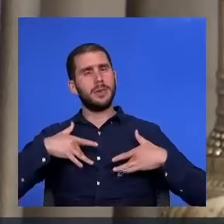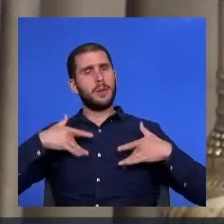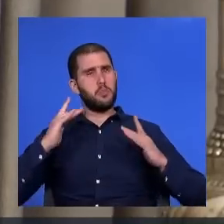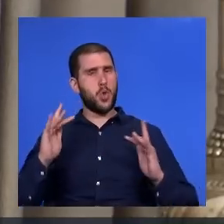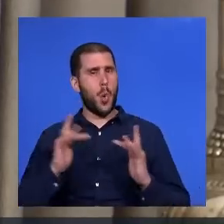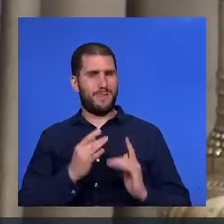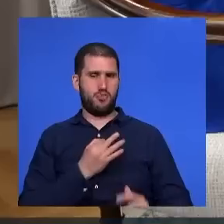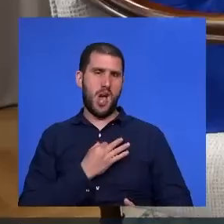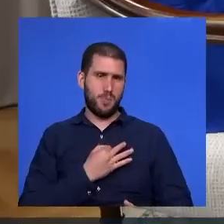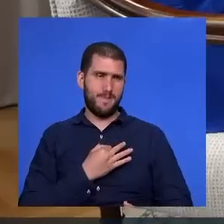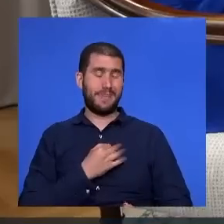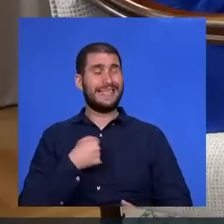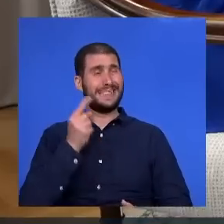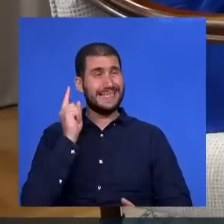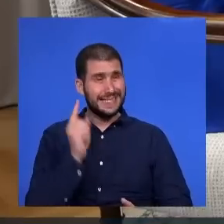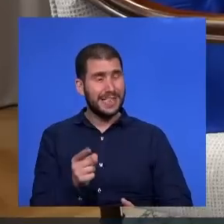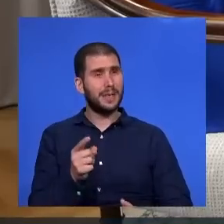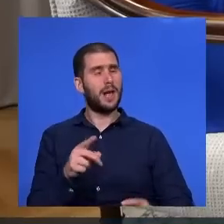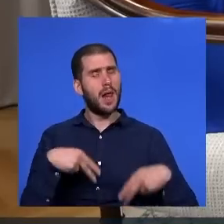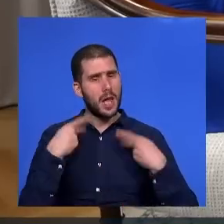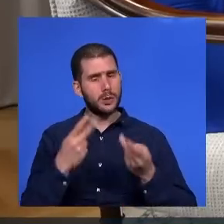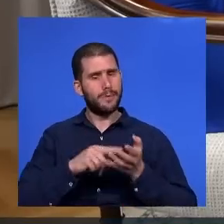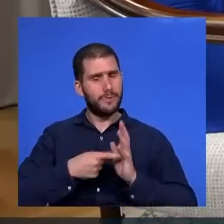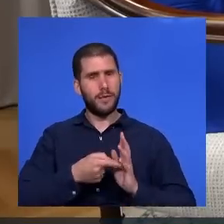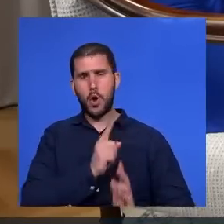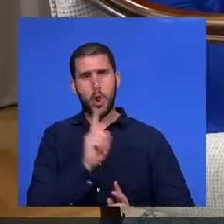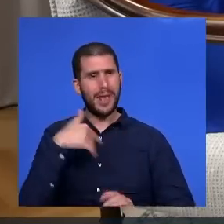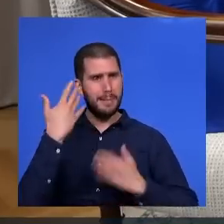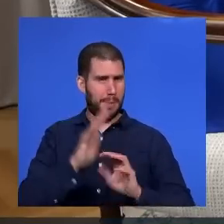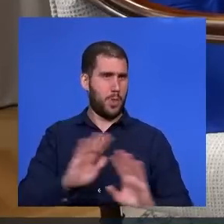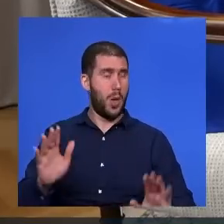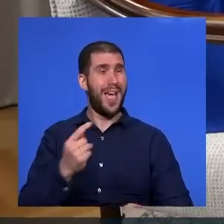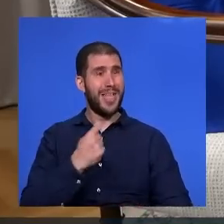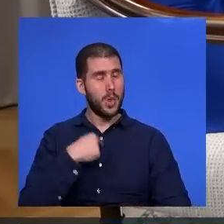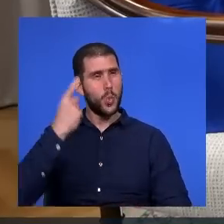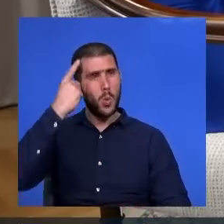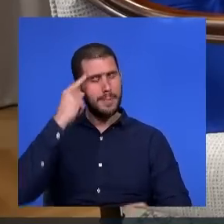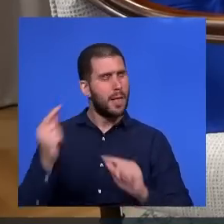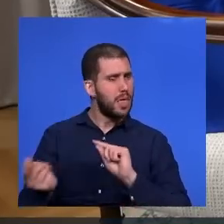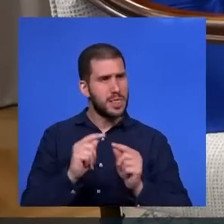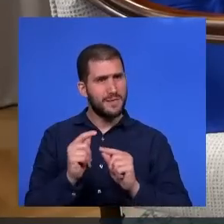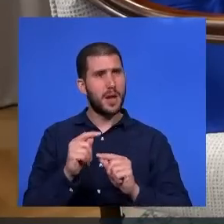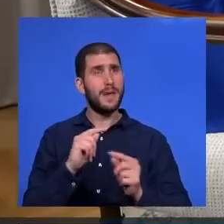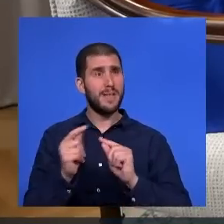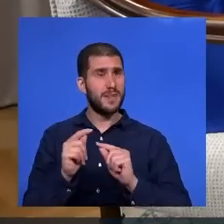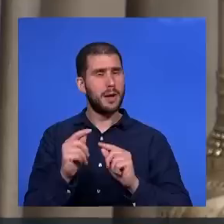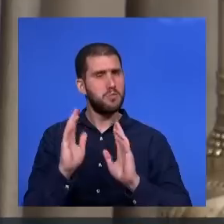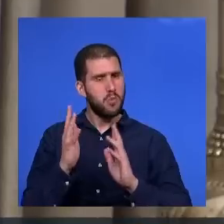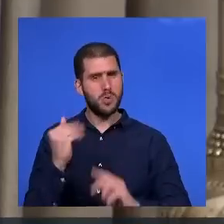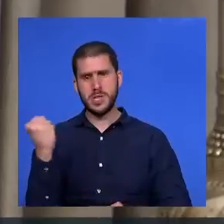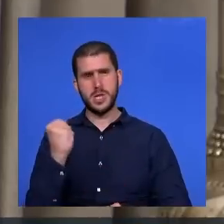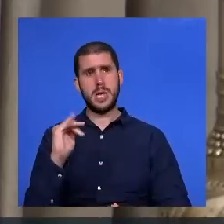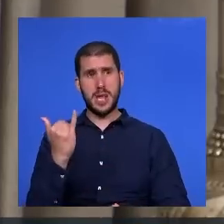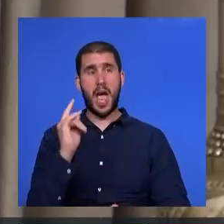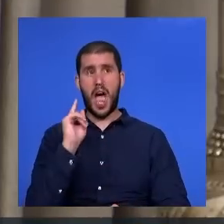אויבינו. ואנחנו צריכים לחזור ולהדגיש בפניהם שלא יתבולבלו. אנחנו יודעים להתווכח ולהתווכח בצורה מאוד נוקשה,